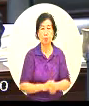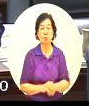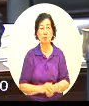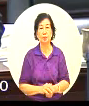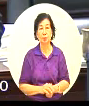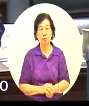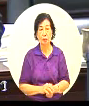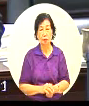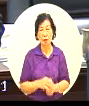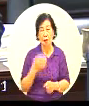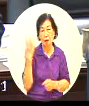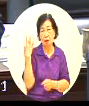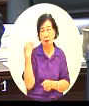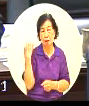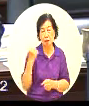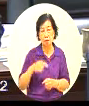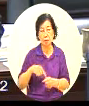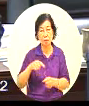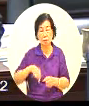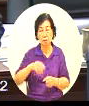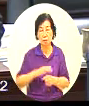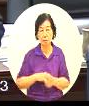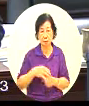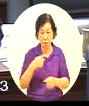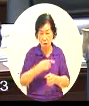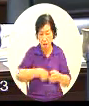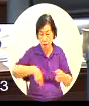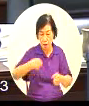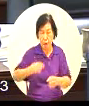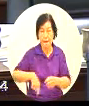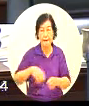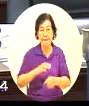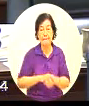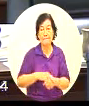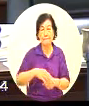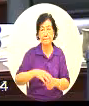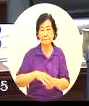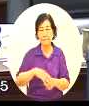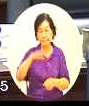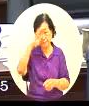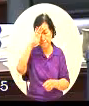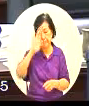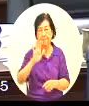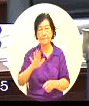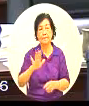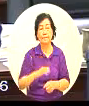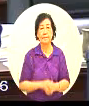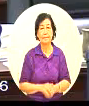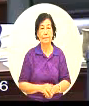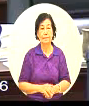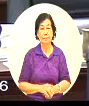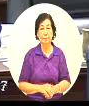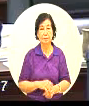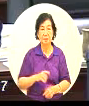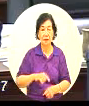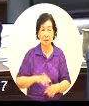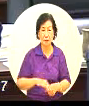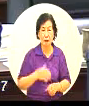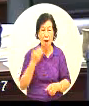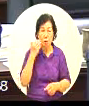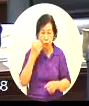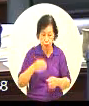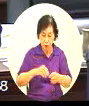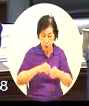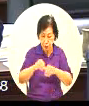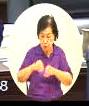日个身体个有欠安啦。我想甲继续开吼，可能即个压力较袂遐重，要去教